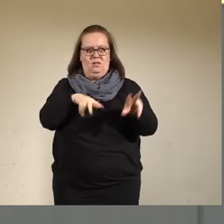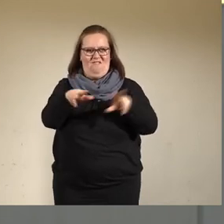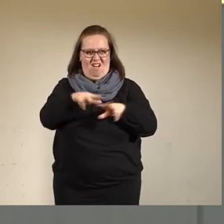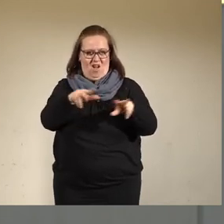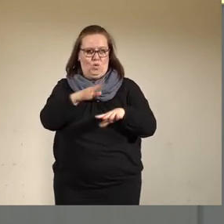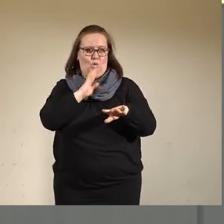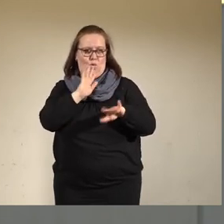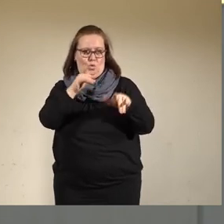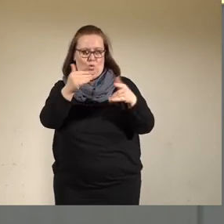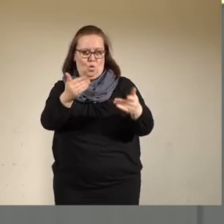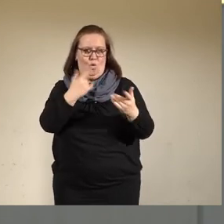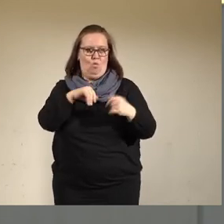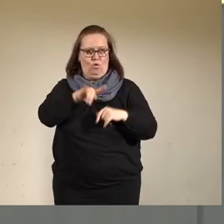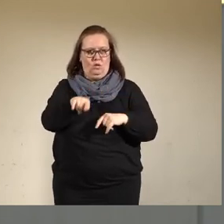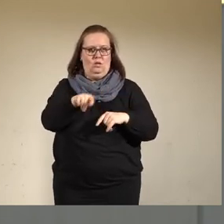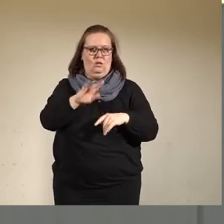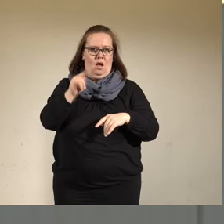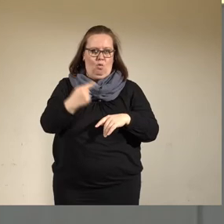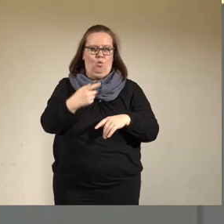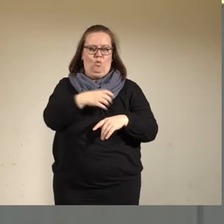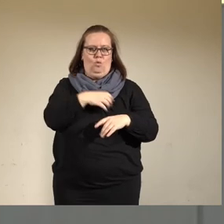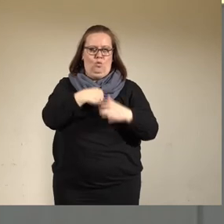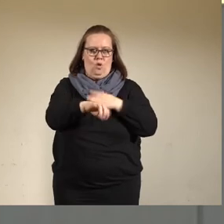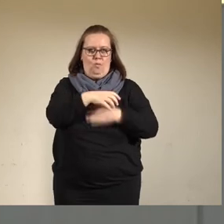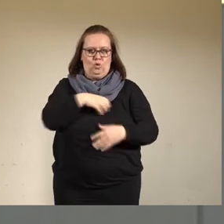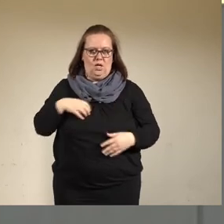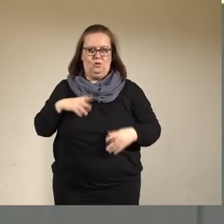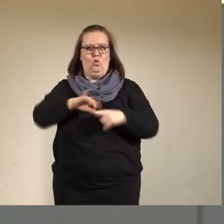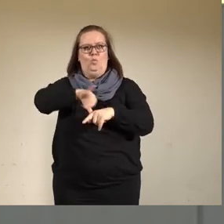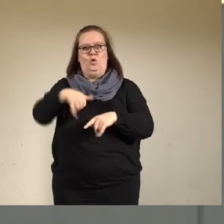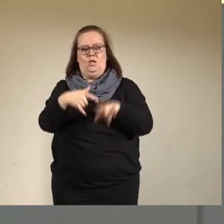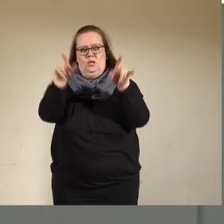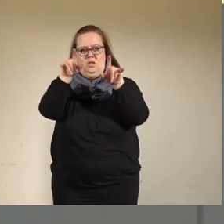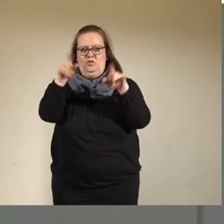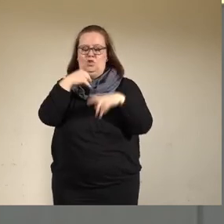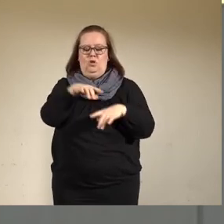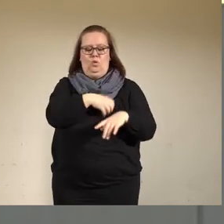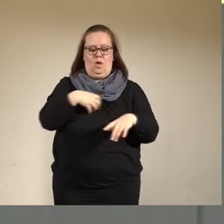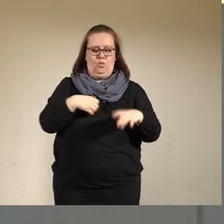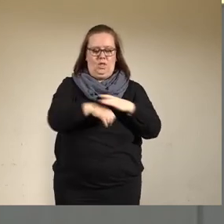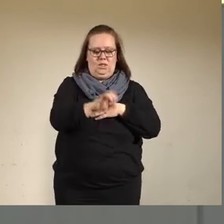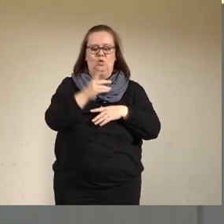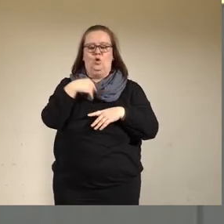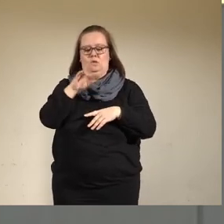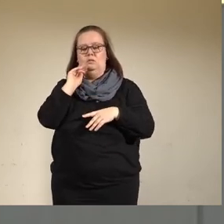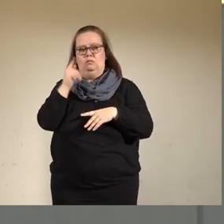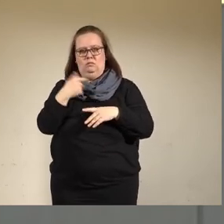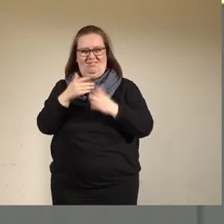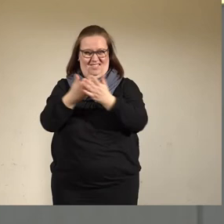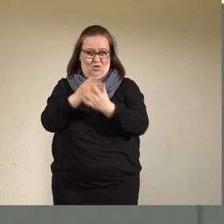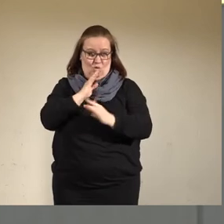Verwaltung ausreichend, um an Dynamo Dresden bzw. an die Projektgesellschaft, es geht ja nicht an Dynamo,